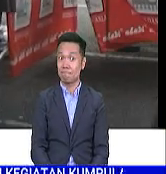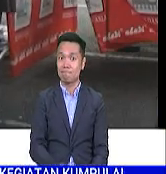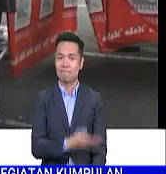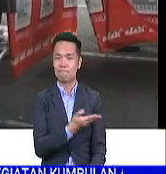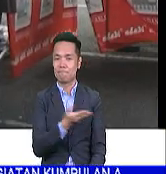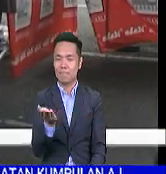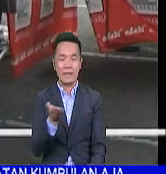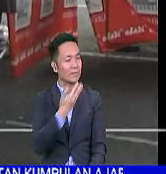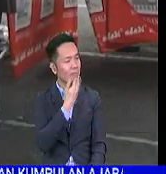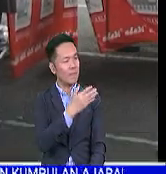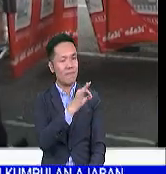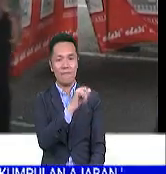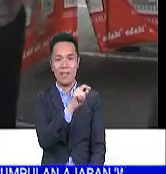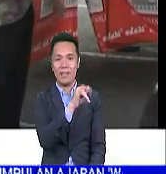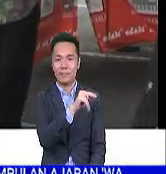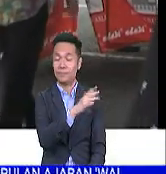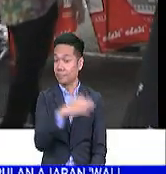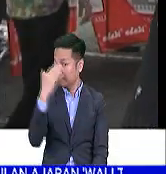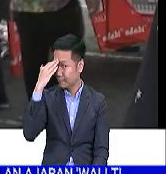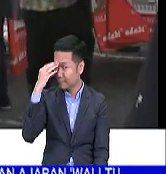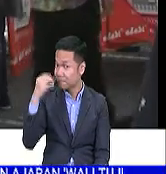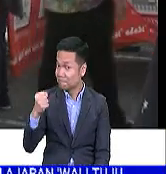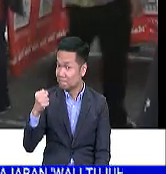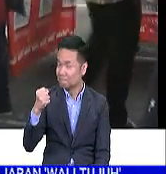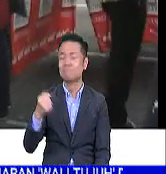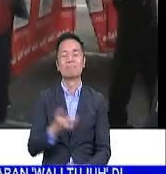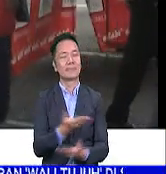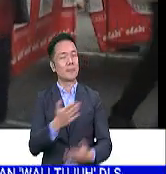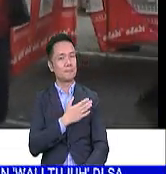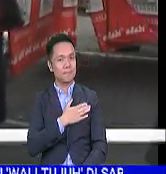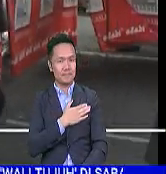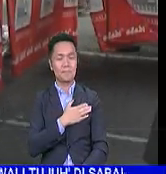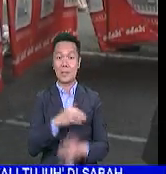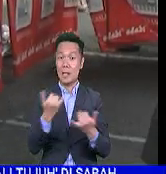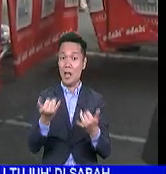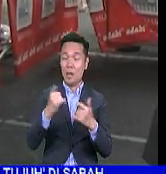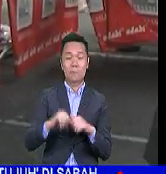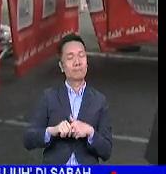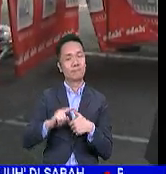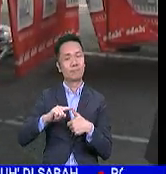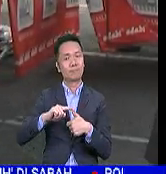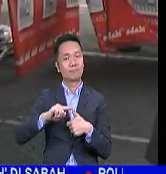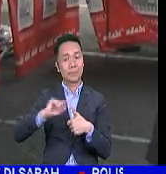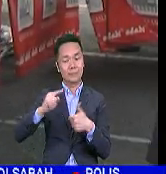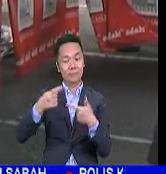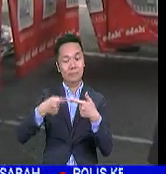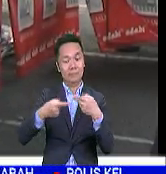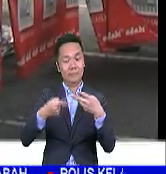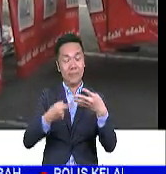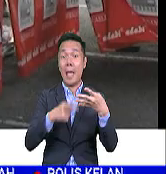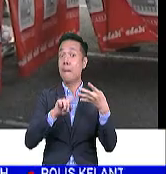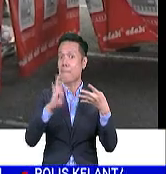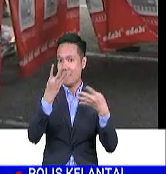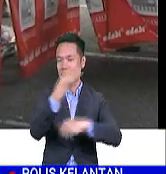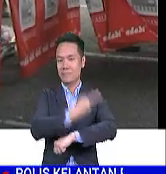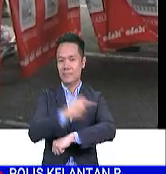Baik, terima kasih Fatin di studio. Assalamualaikum dan salam sejahtera. Hari ini memasuki hari ke-4 penganjuran